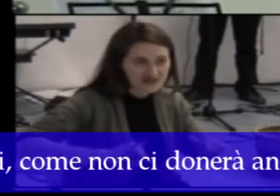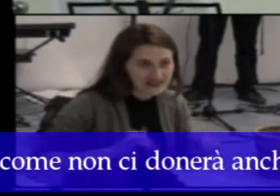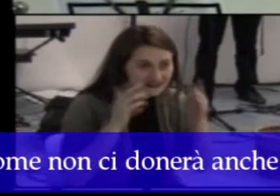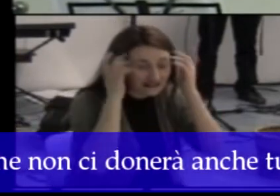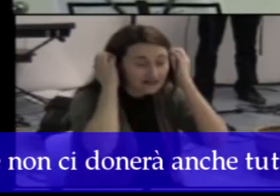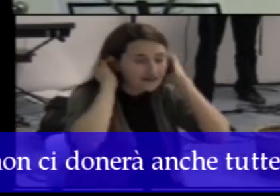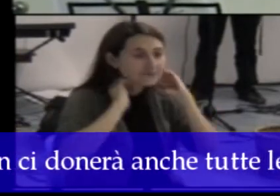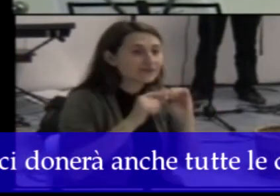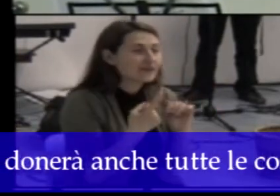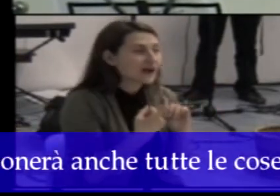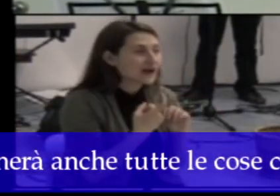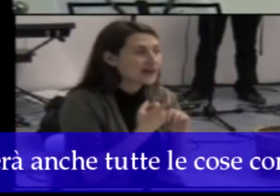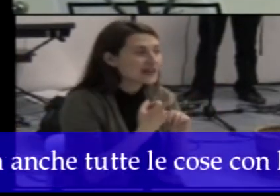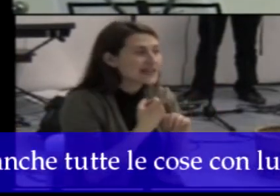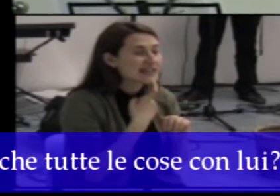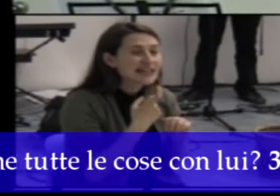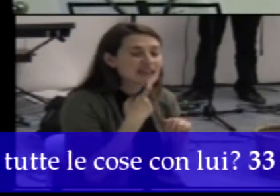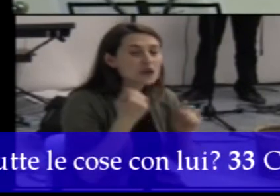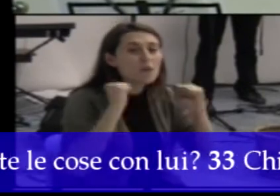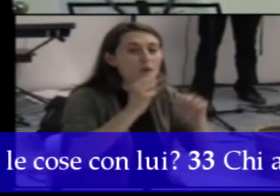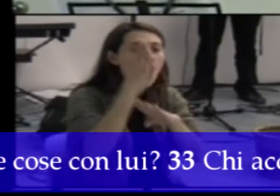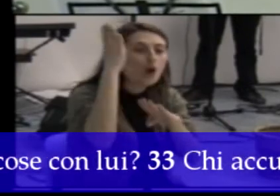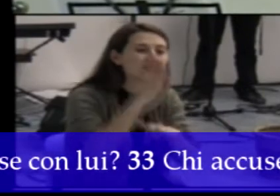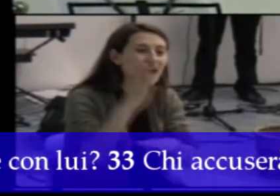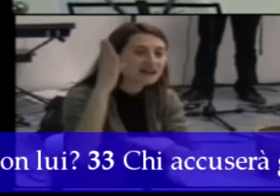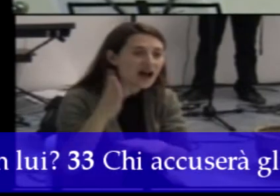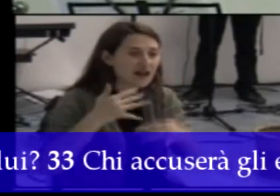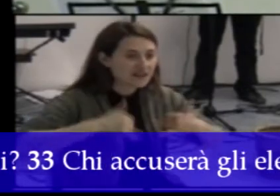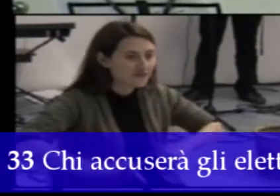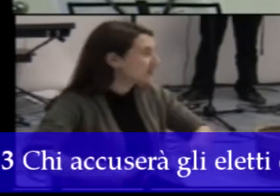Chi è colui che li condannerà?